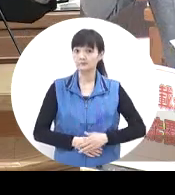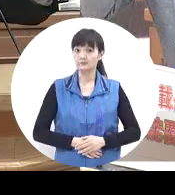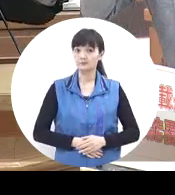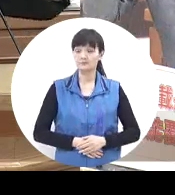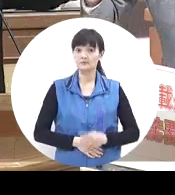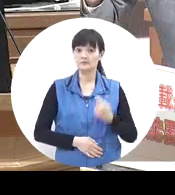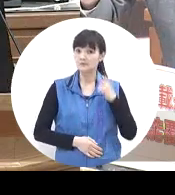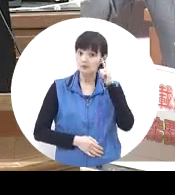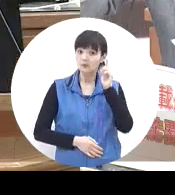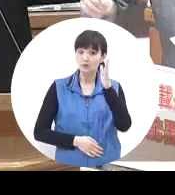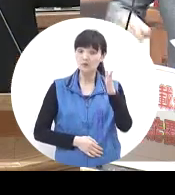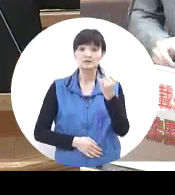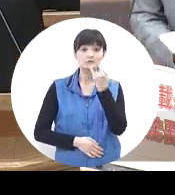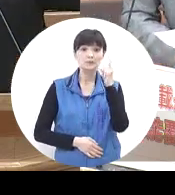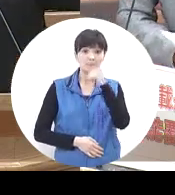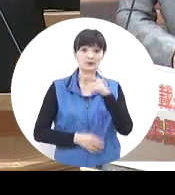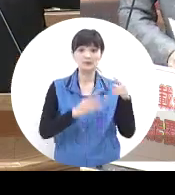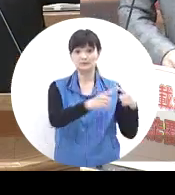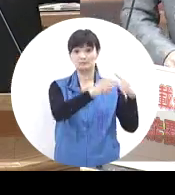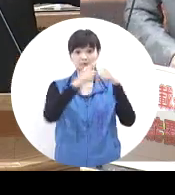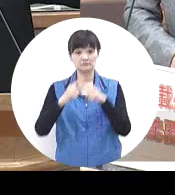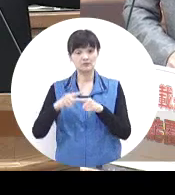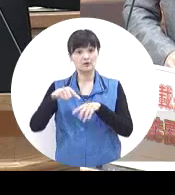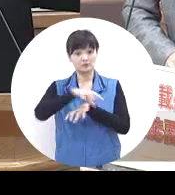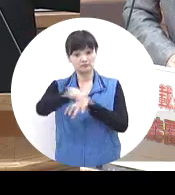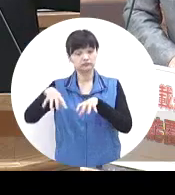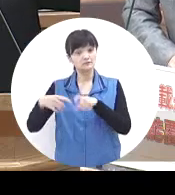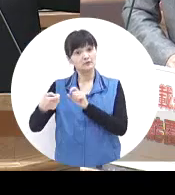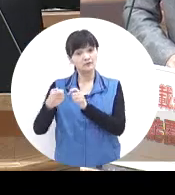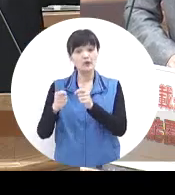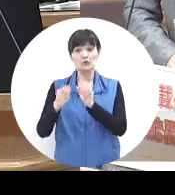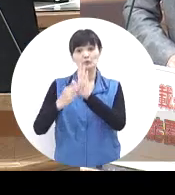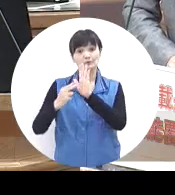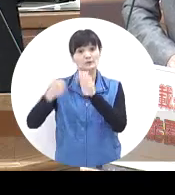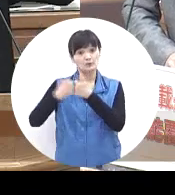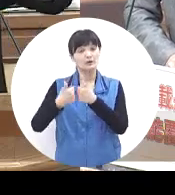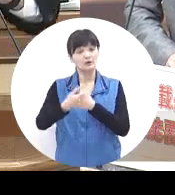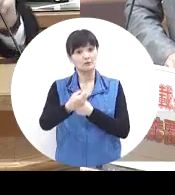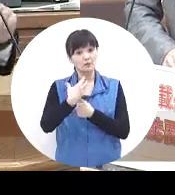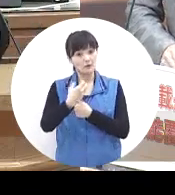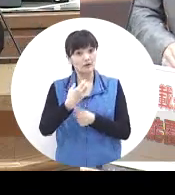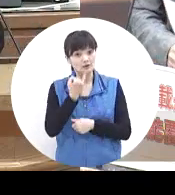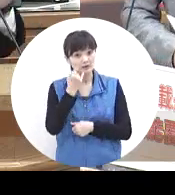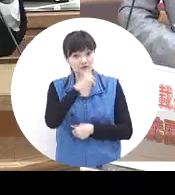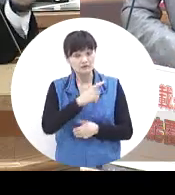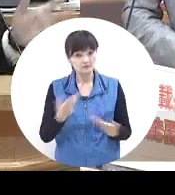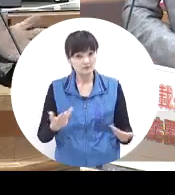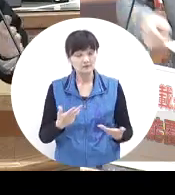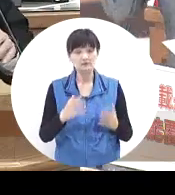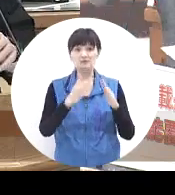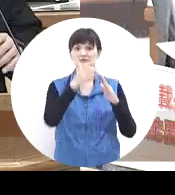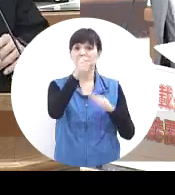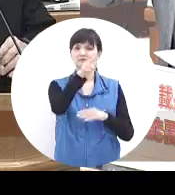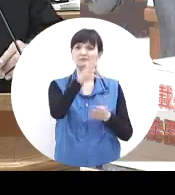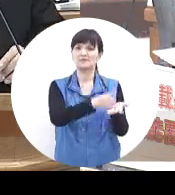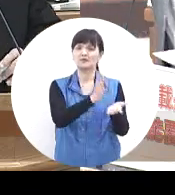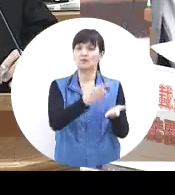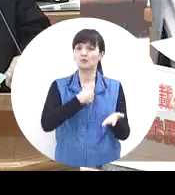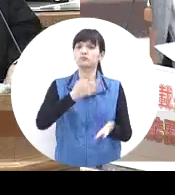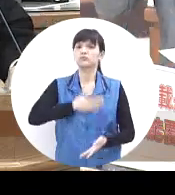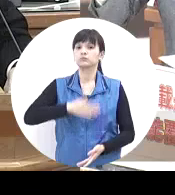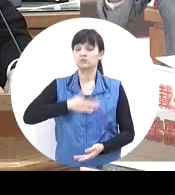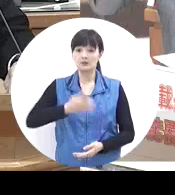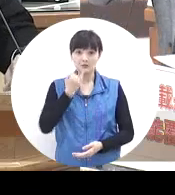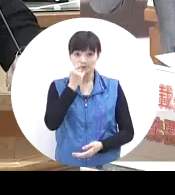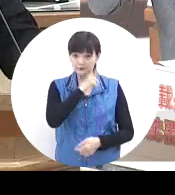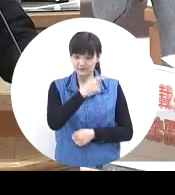能不能在地方开一个说明会， 污巴黎污水管 市长 可以排放， 我知道了，市长这个东西我知道， 这是一个专业的报告。 我说能不能最